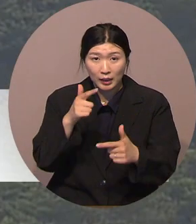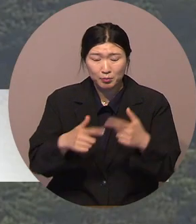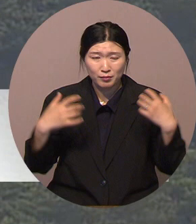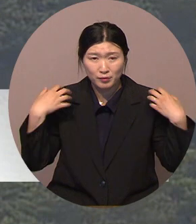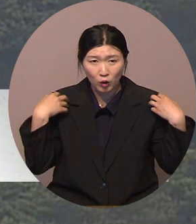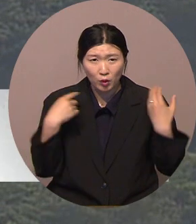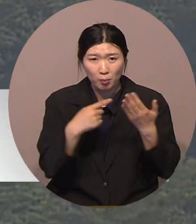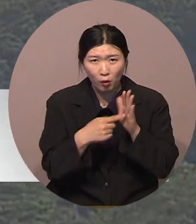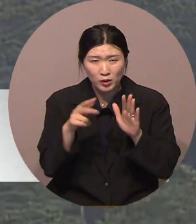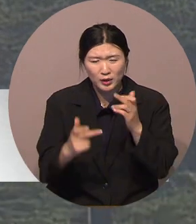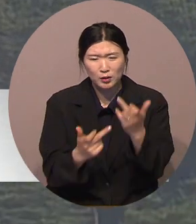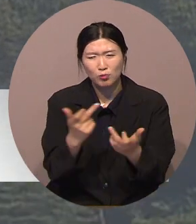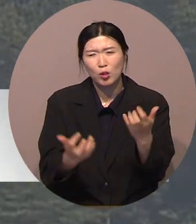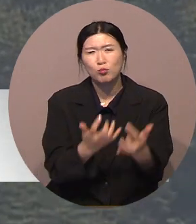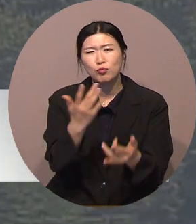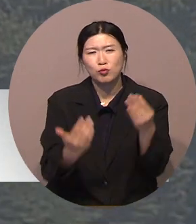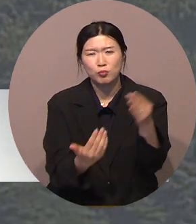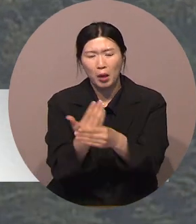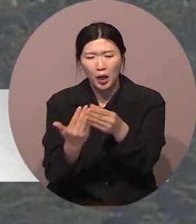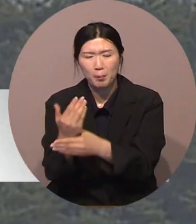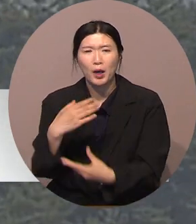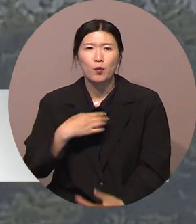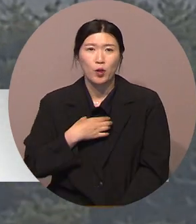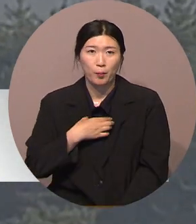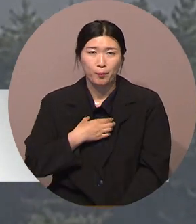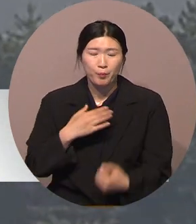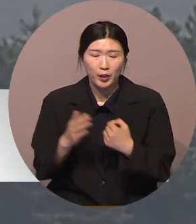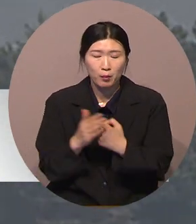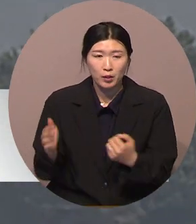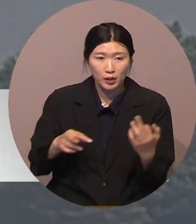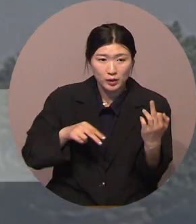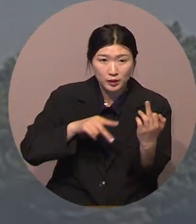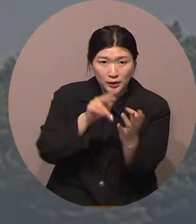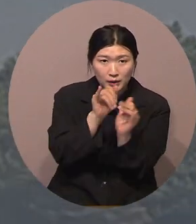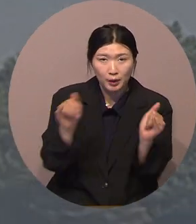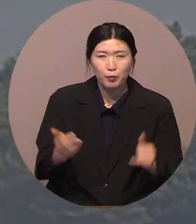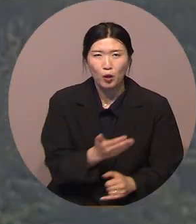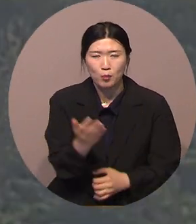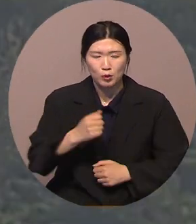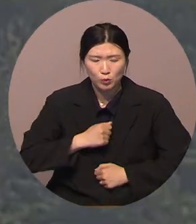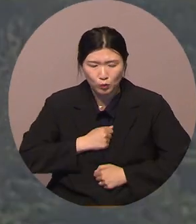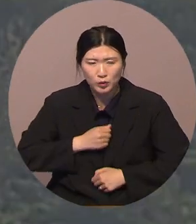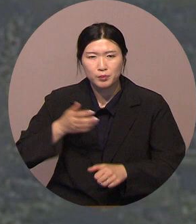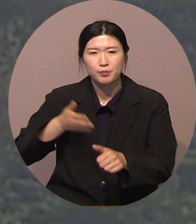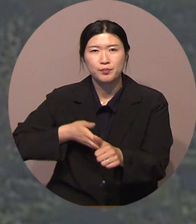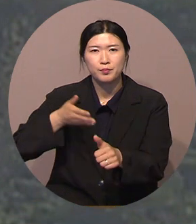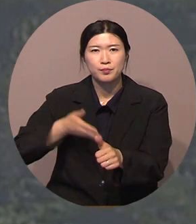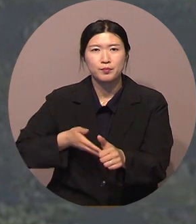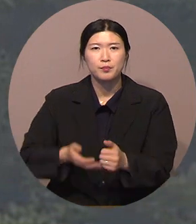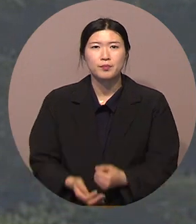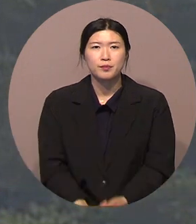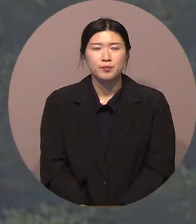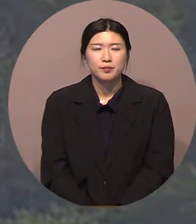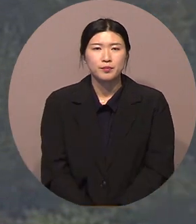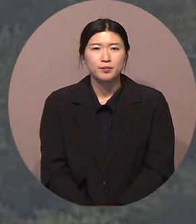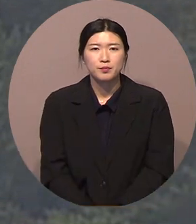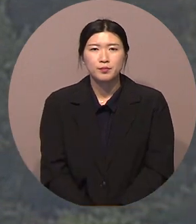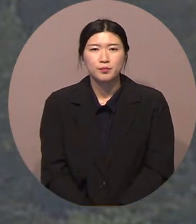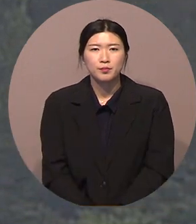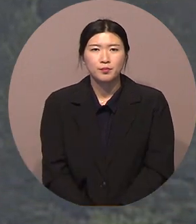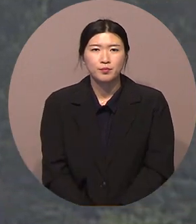피해가 다르고 있다며 작은 불씨도 대형산불로 이어질 수 있는만큼 산행시 각별한 주의를